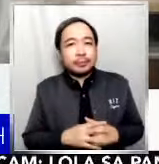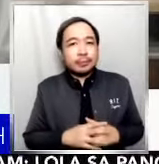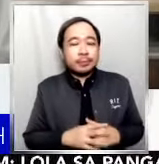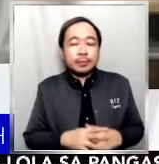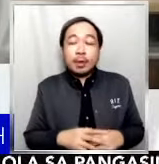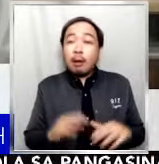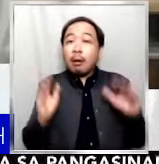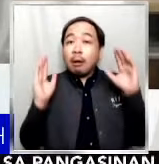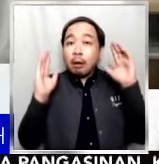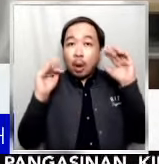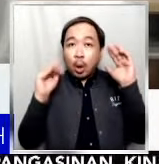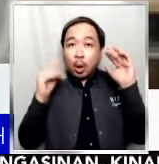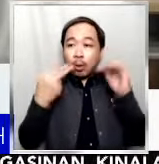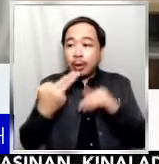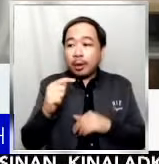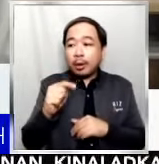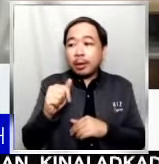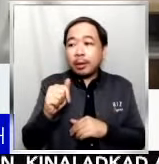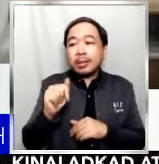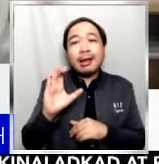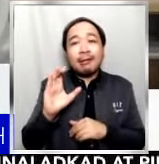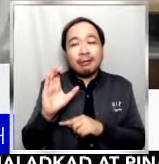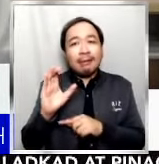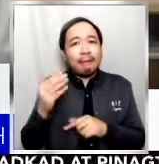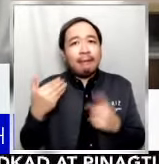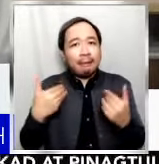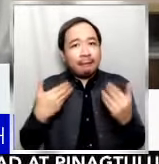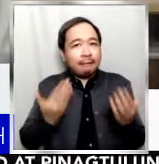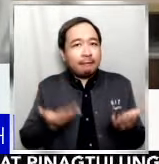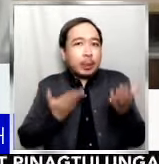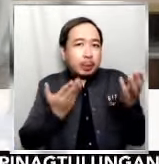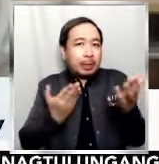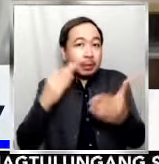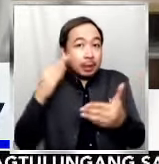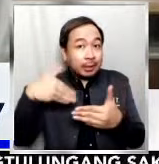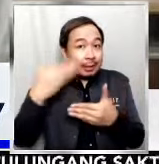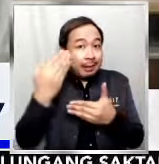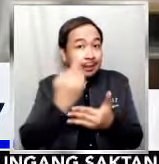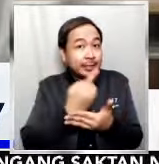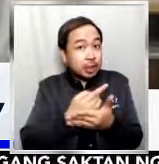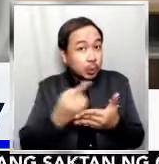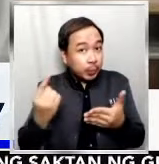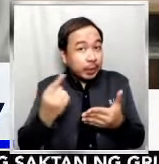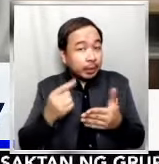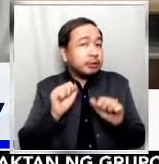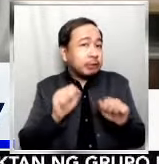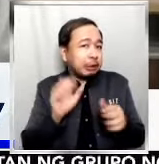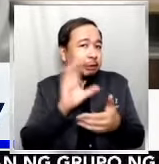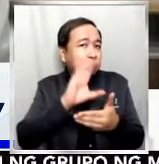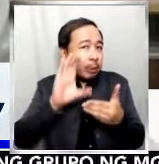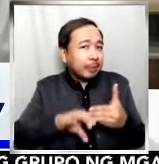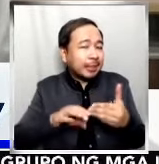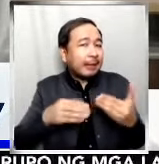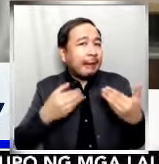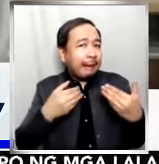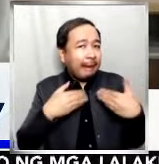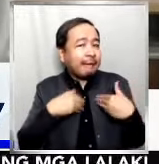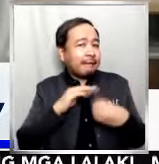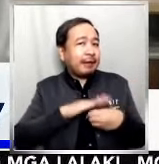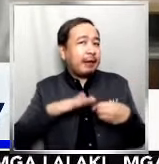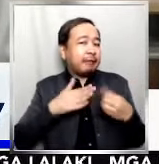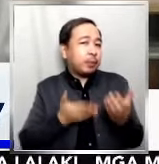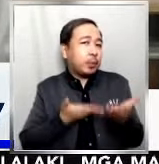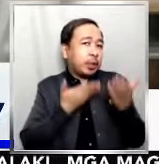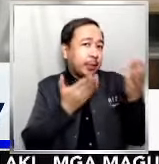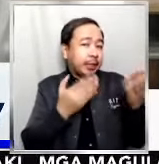ay meron na rin silang recommendation by next week so that we can complete and we can give appropriate recommendations already to the Secretary